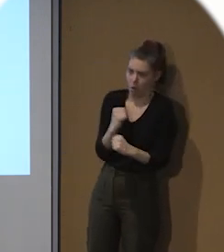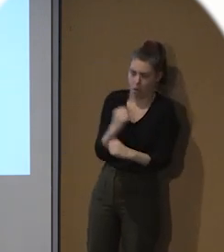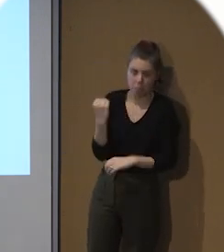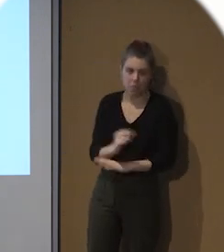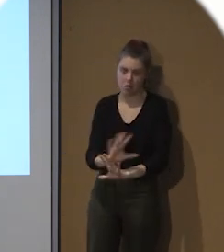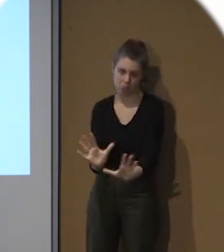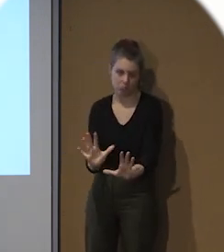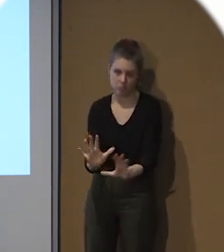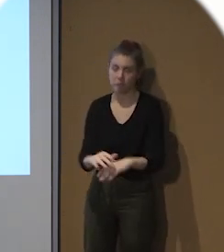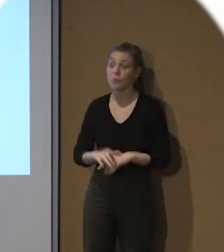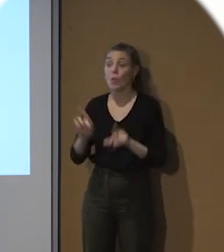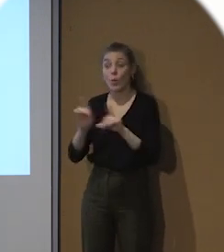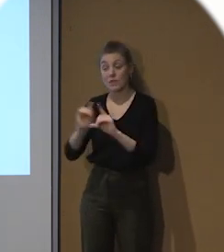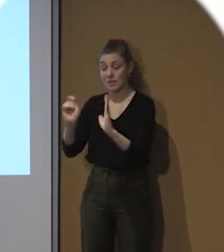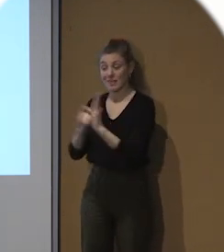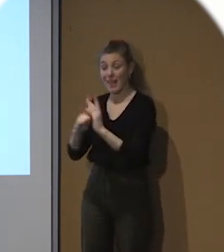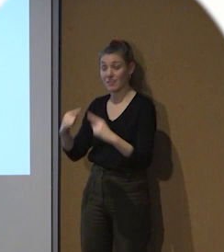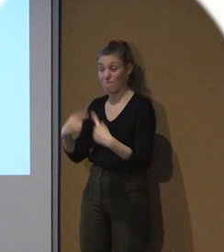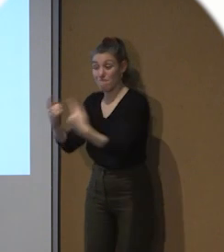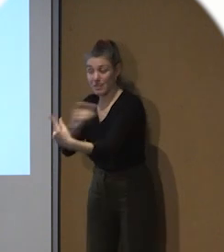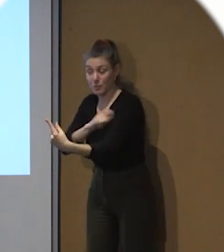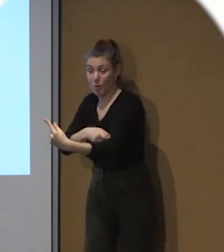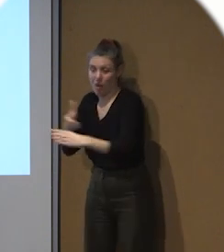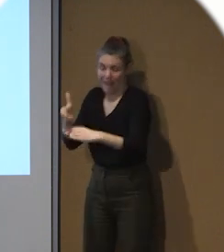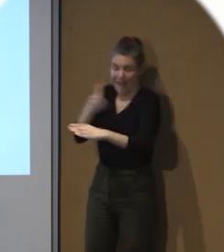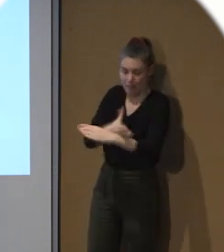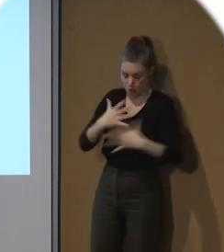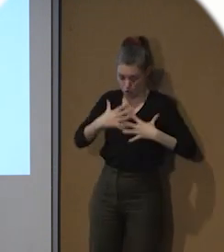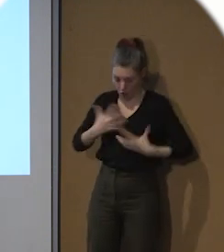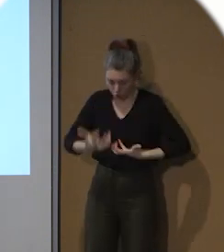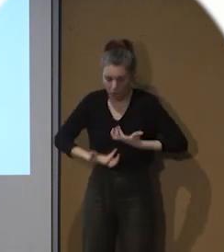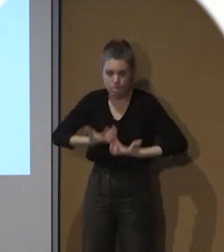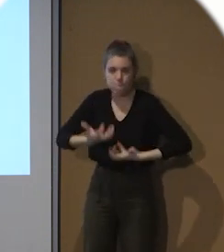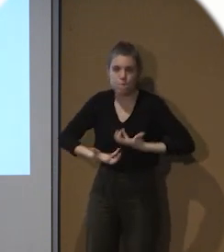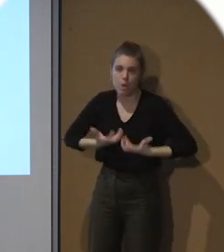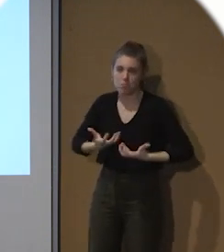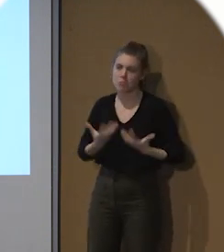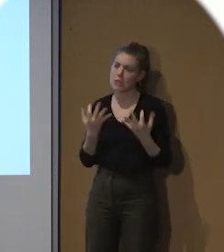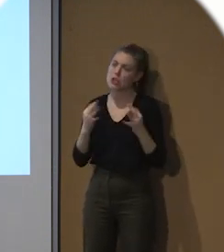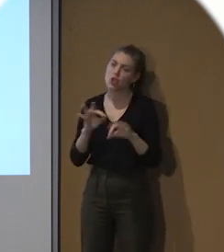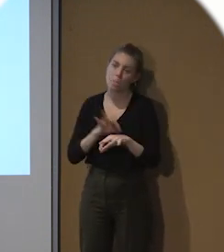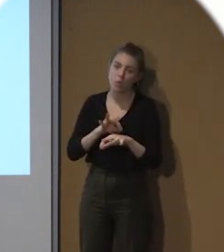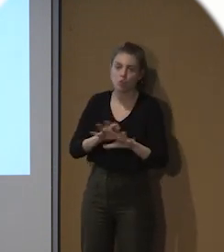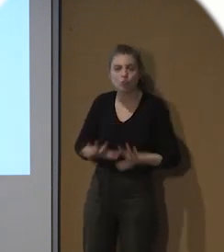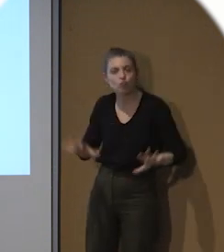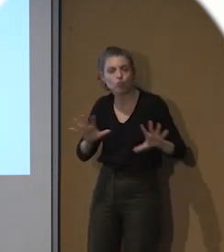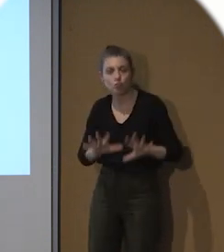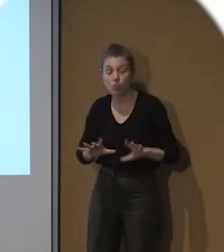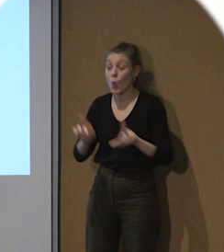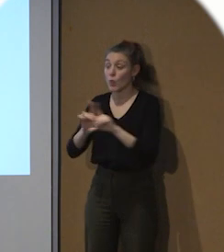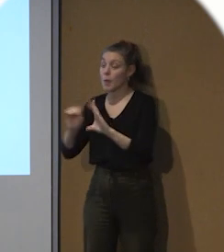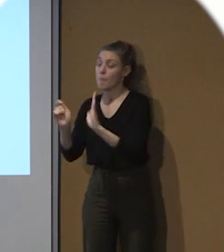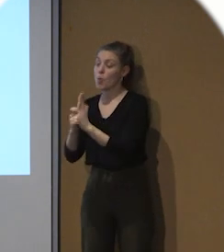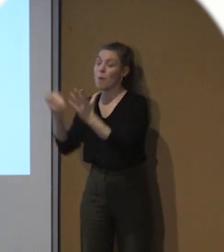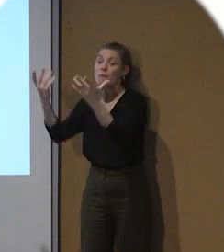Faire un échauffement avant une activité physique, c'est important. 10 minutes, tranquillement. La fin de l'effort, il n'est pas